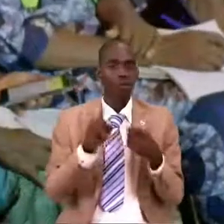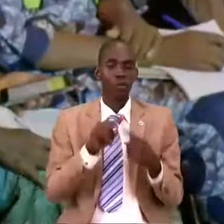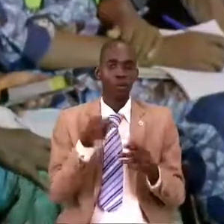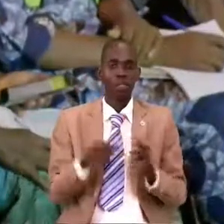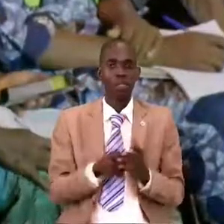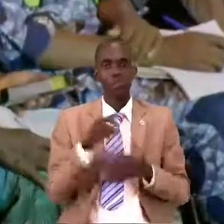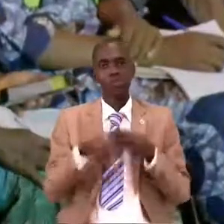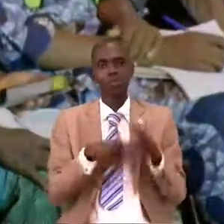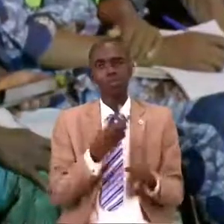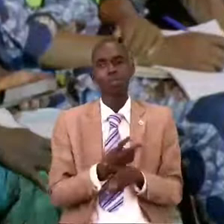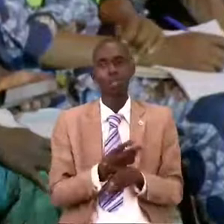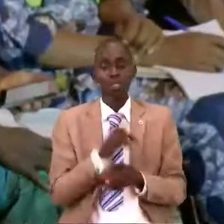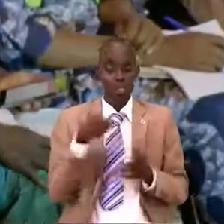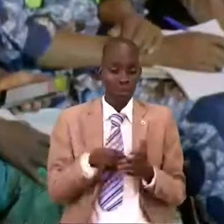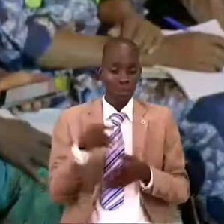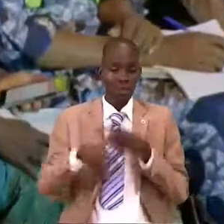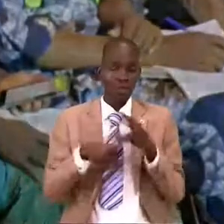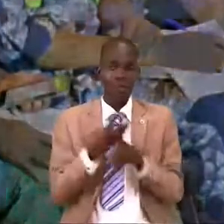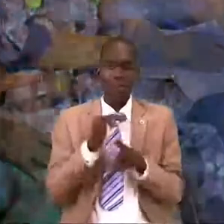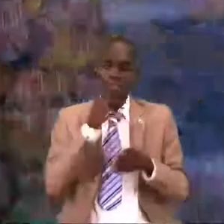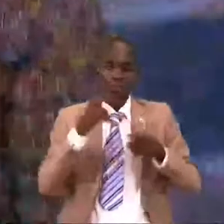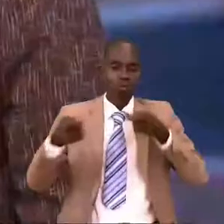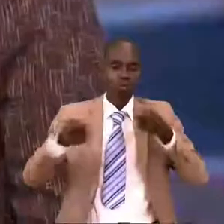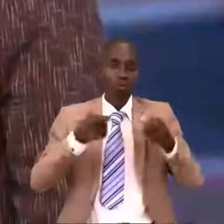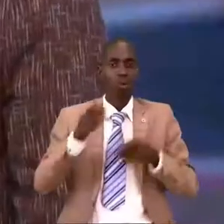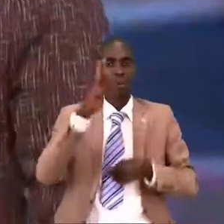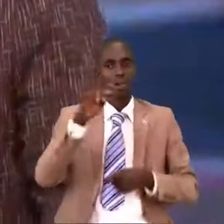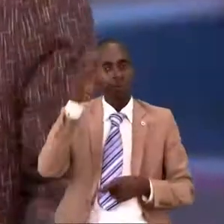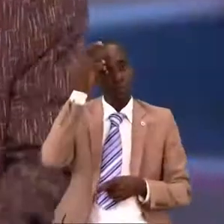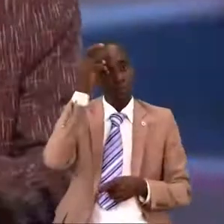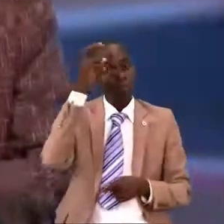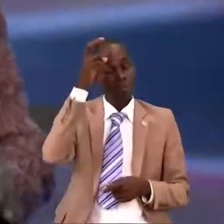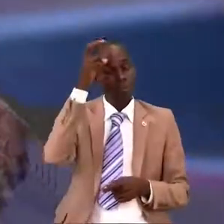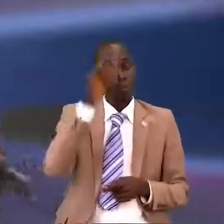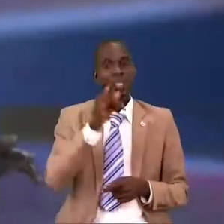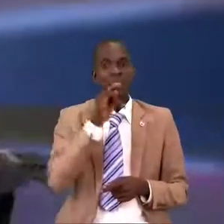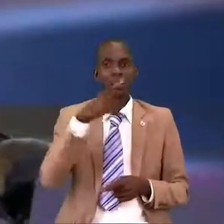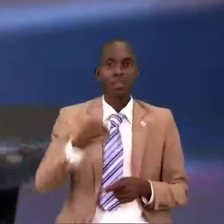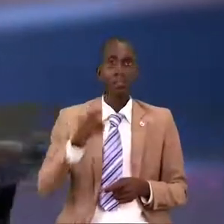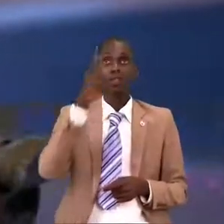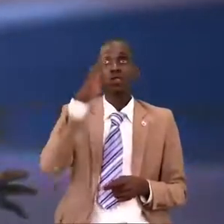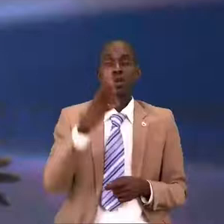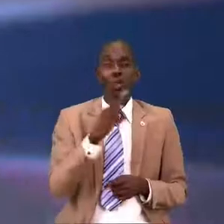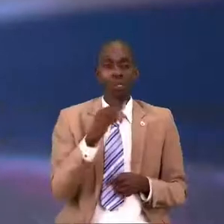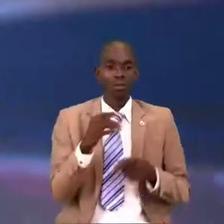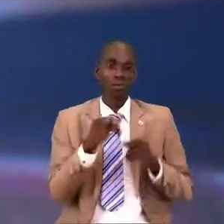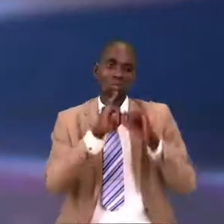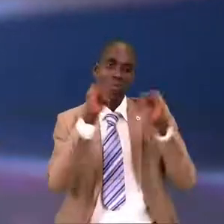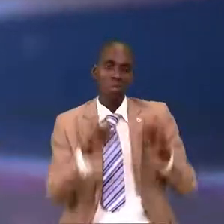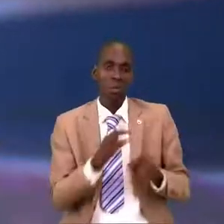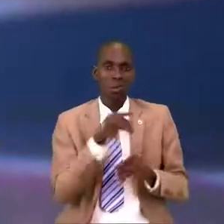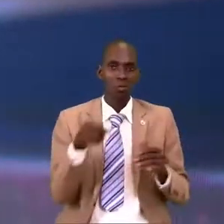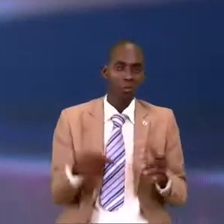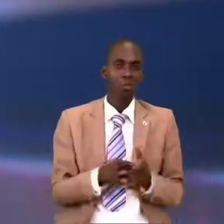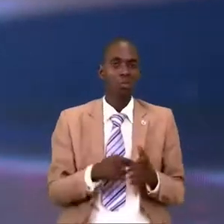ce monde. Toutes ses pratiques, toutes ses idées, toutes ses mauvaises choses, toutes ces choses méchantes, elles